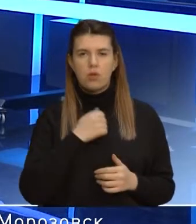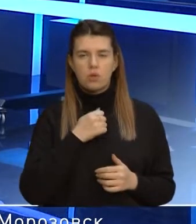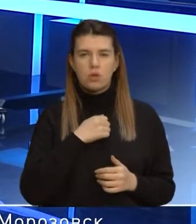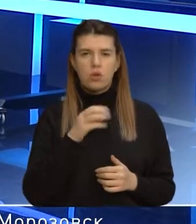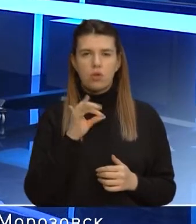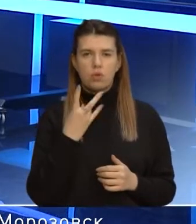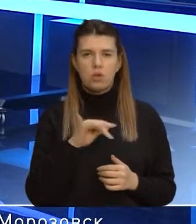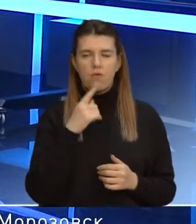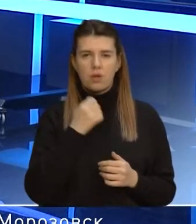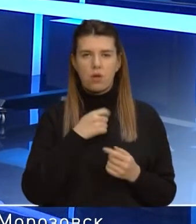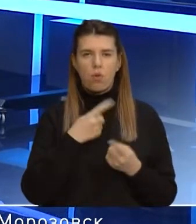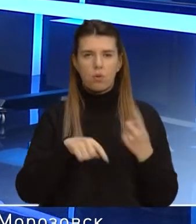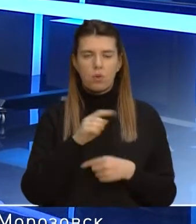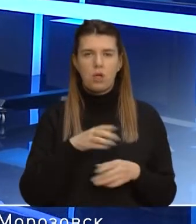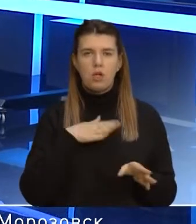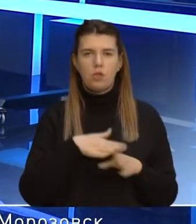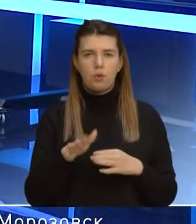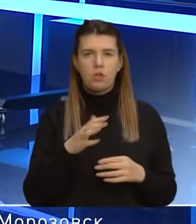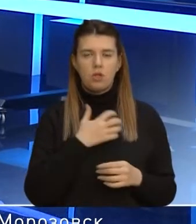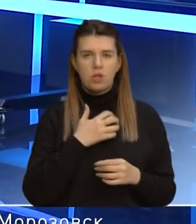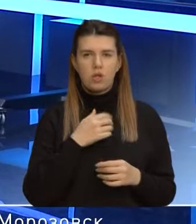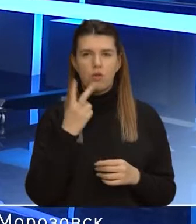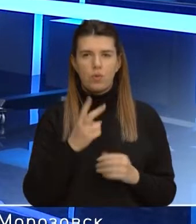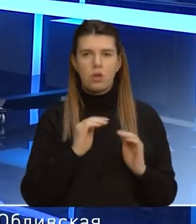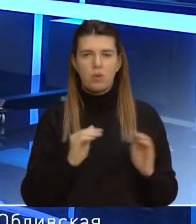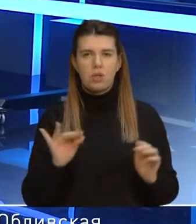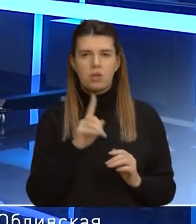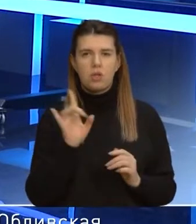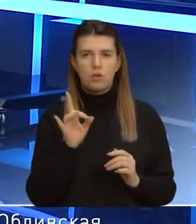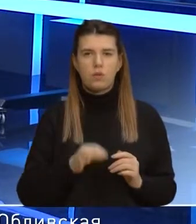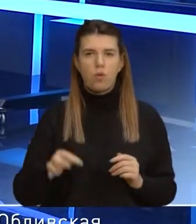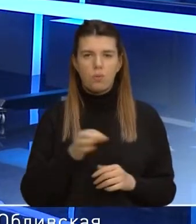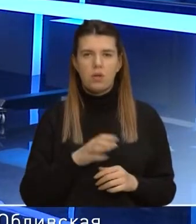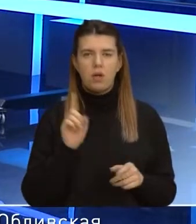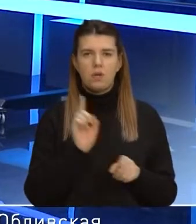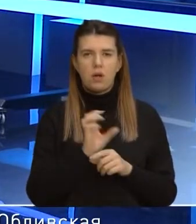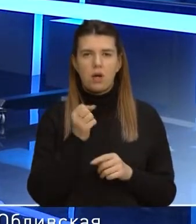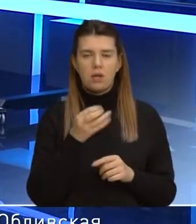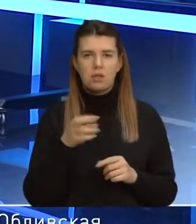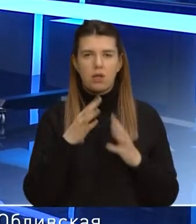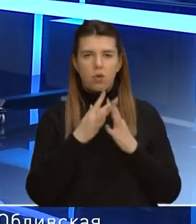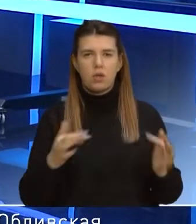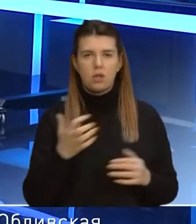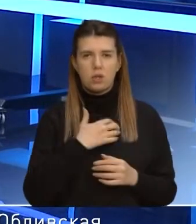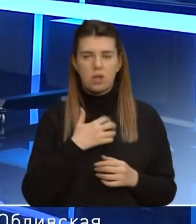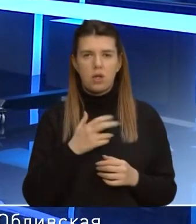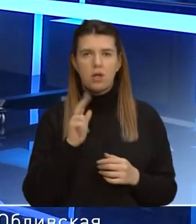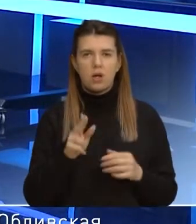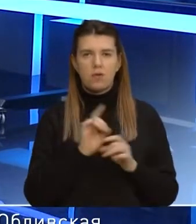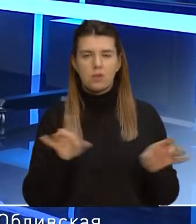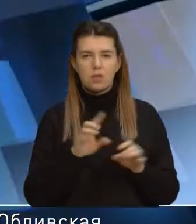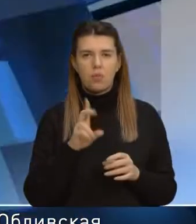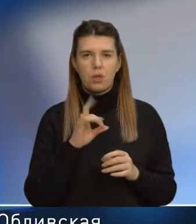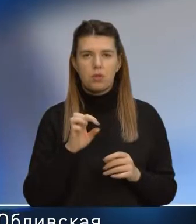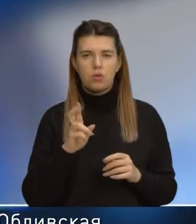Военнослужащие Южного военного округа исполнили желание двух ребят из Ростовской области в рамках акции «Елка желаний». Как рассказали